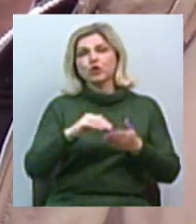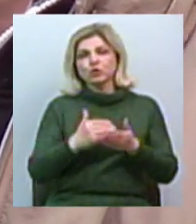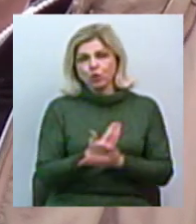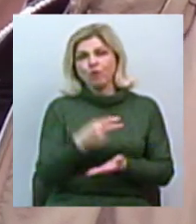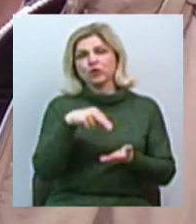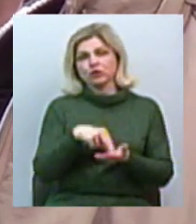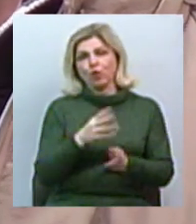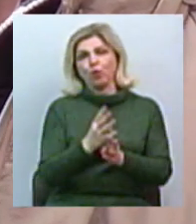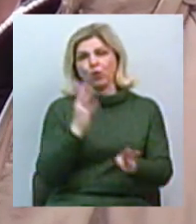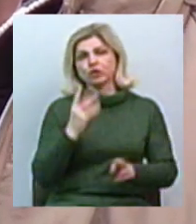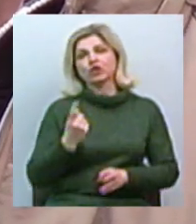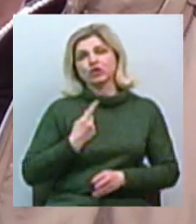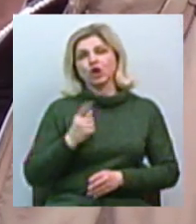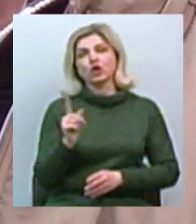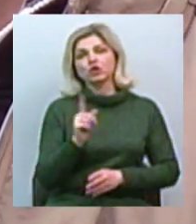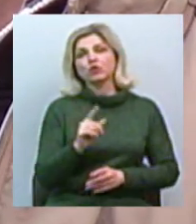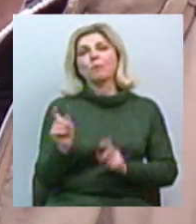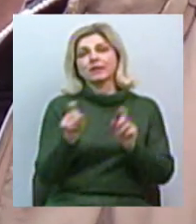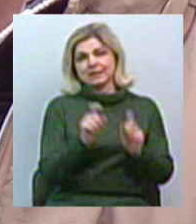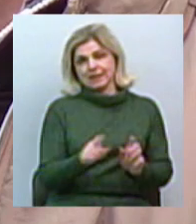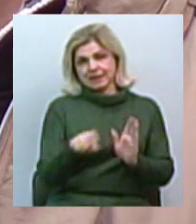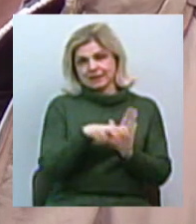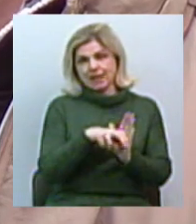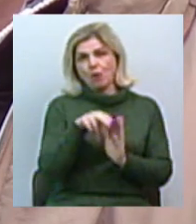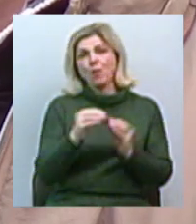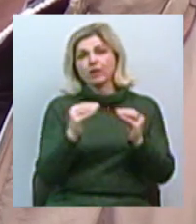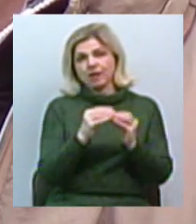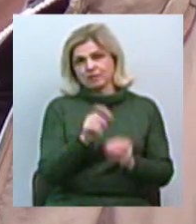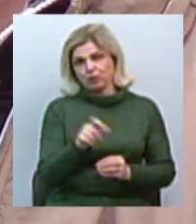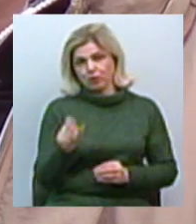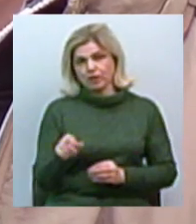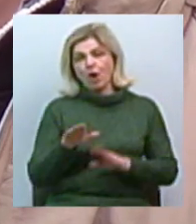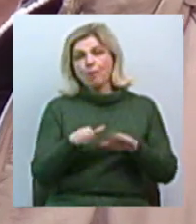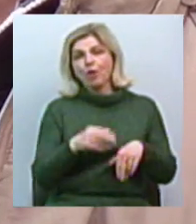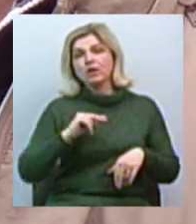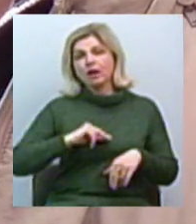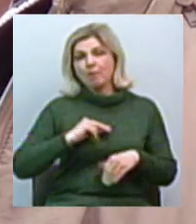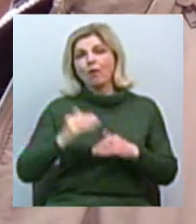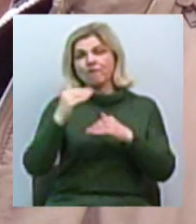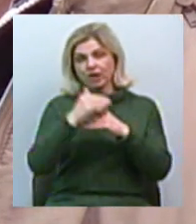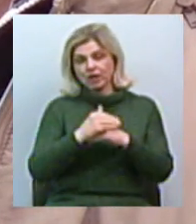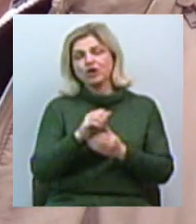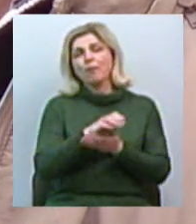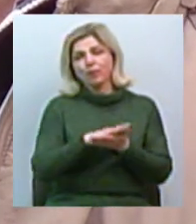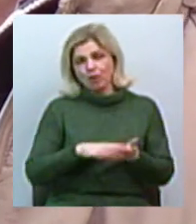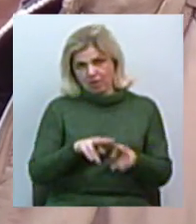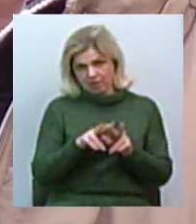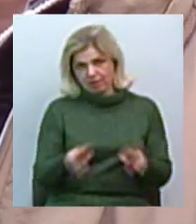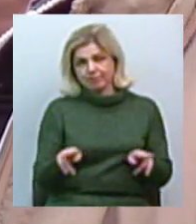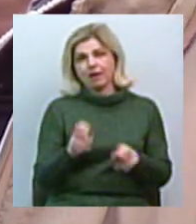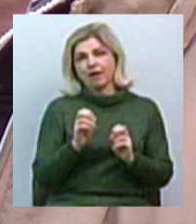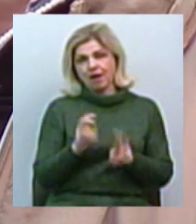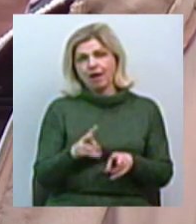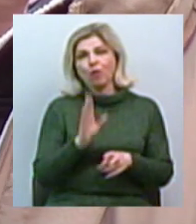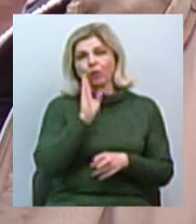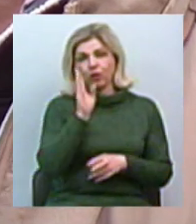стаємо в чергу і чекаємо, щоб нам туди сісти. 10 людей. Після роботи ввечері все продовжується точно так само,